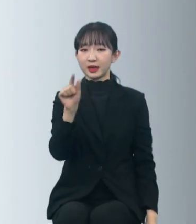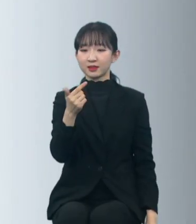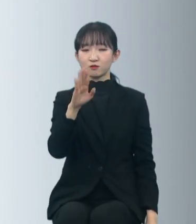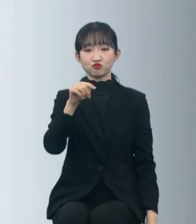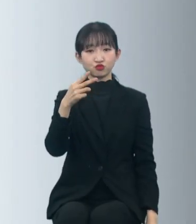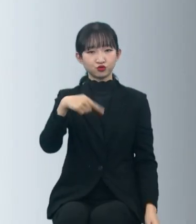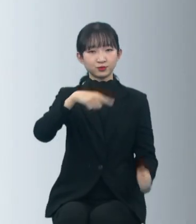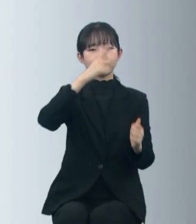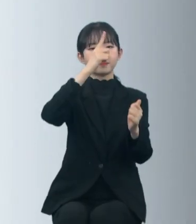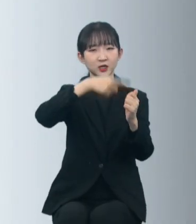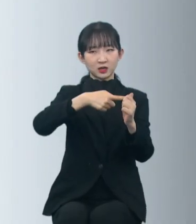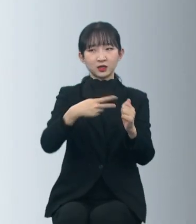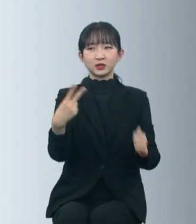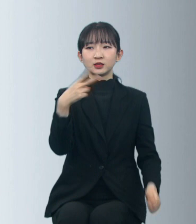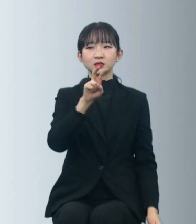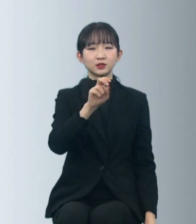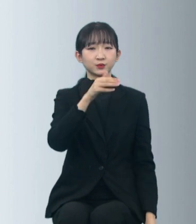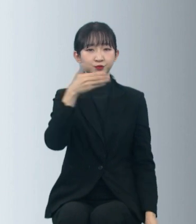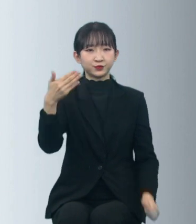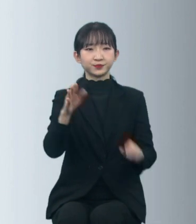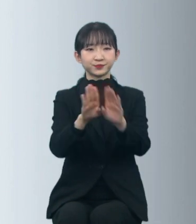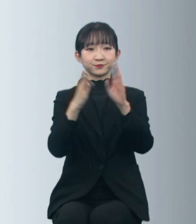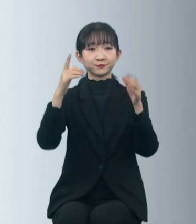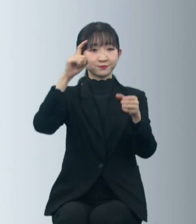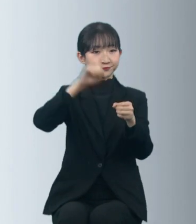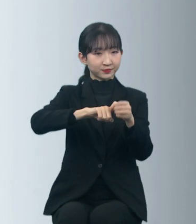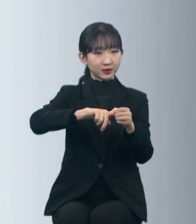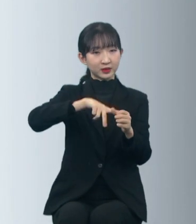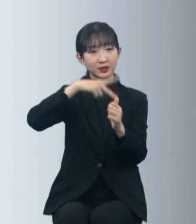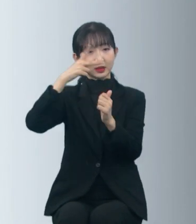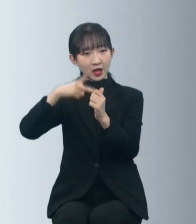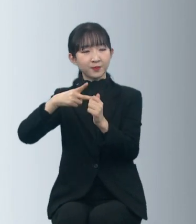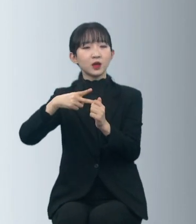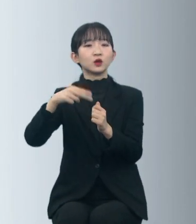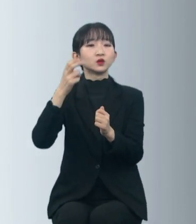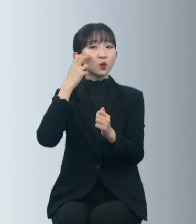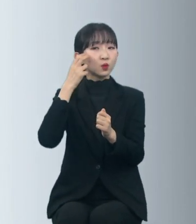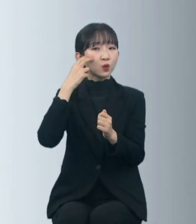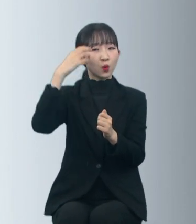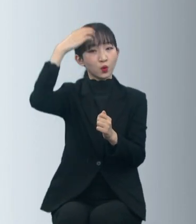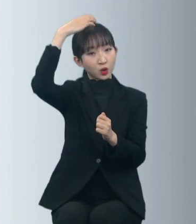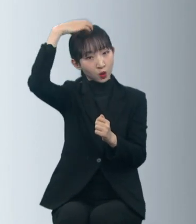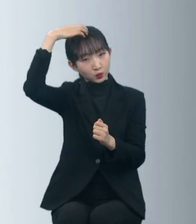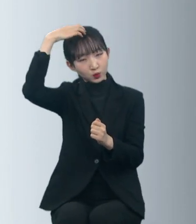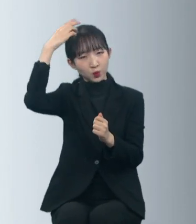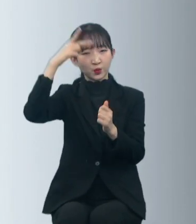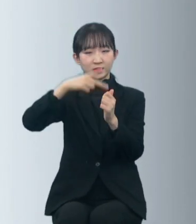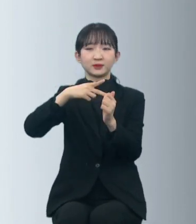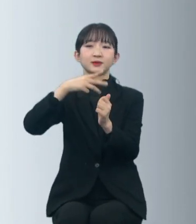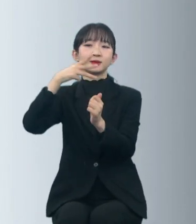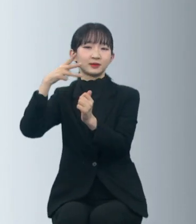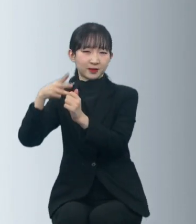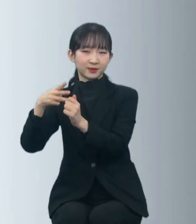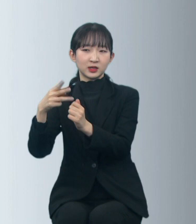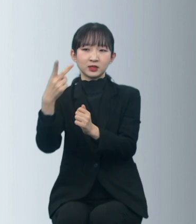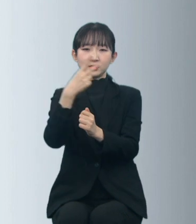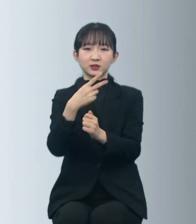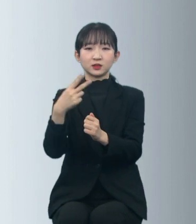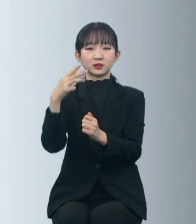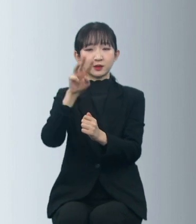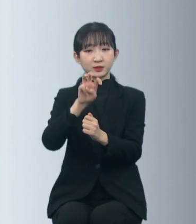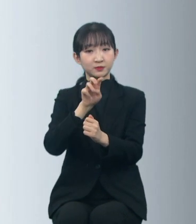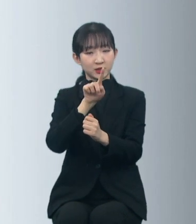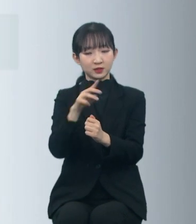1순위로 2029년에 개통할 예정입니다. 이후 송도와 영종 트램을 각각 2031년과